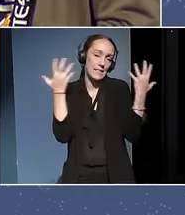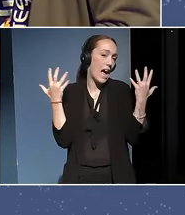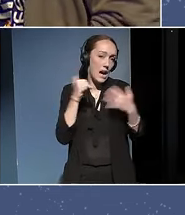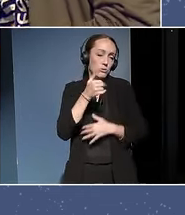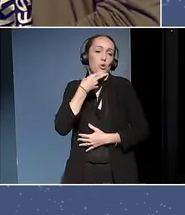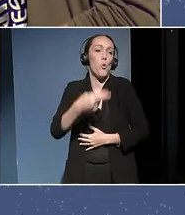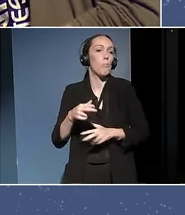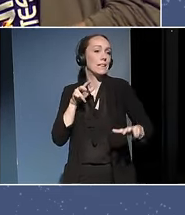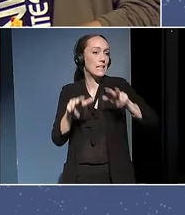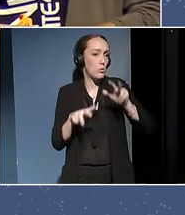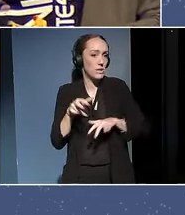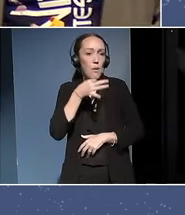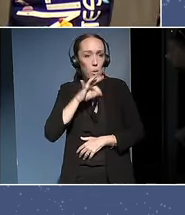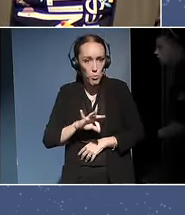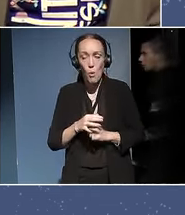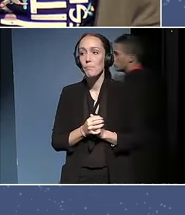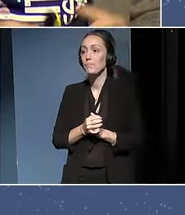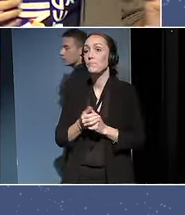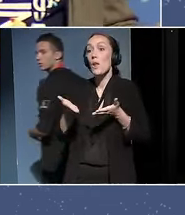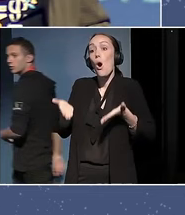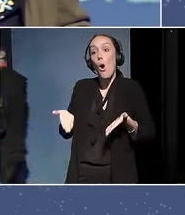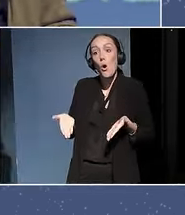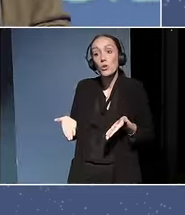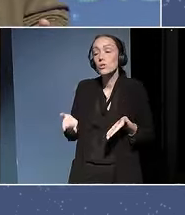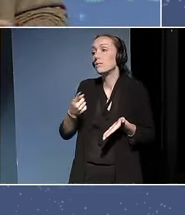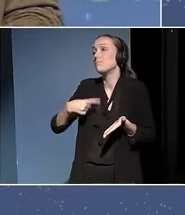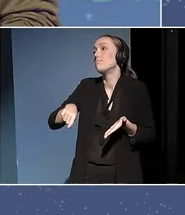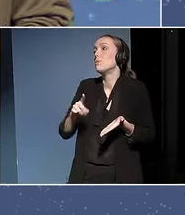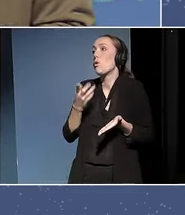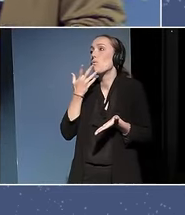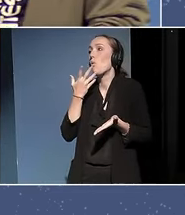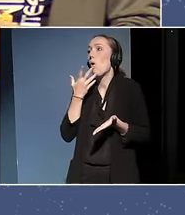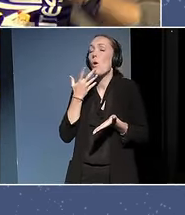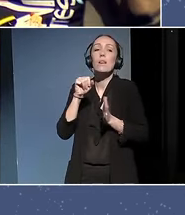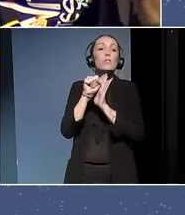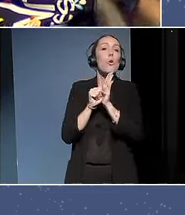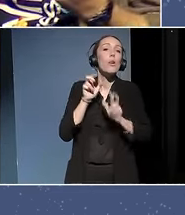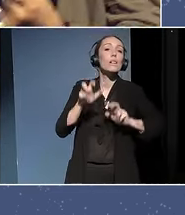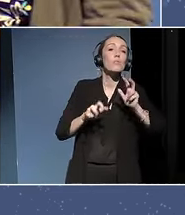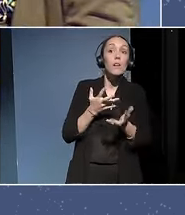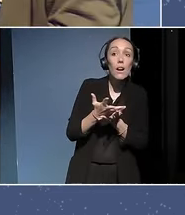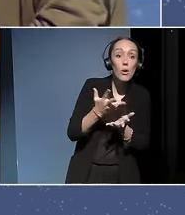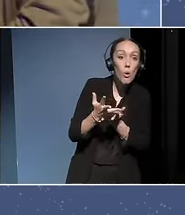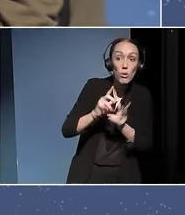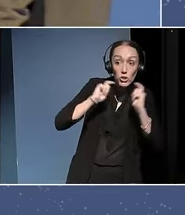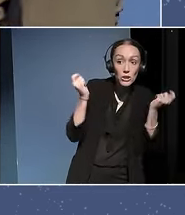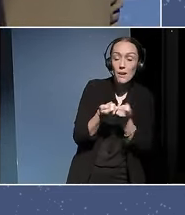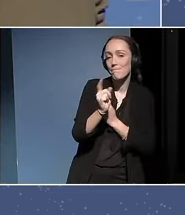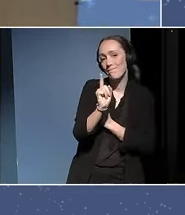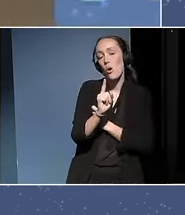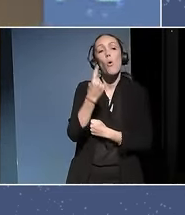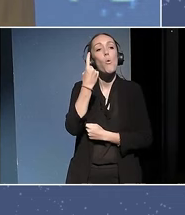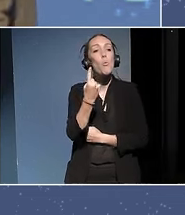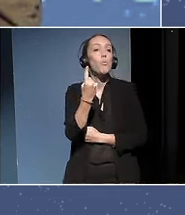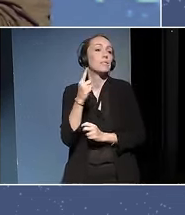per oggi qui siamo non siamo qui per raccontare in generale storia dei dinosauri Ma dobbiamo raccontare la storia di un dinosauro in particolare